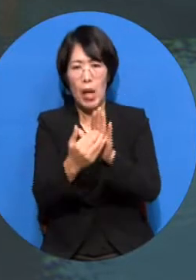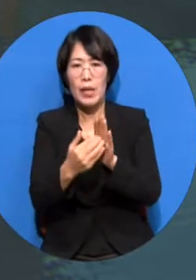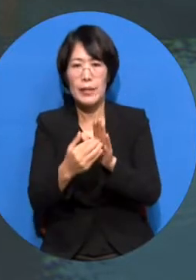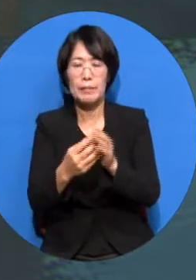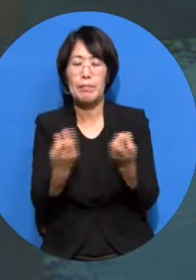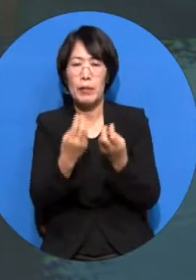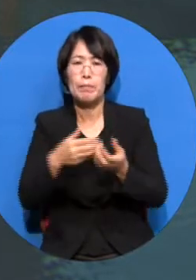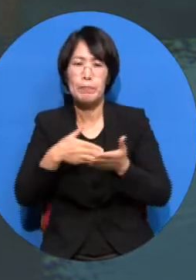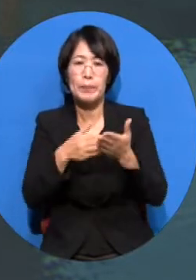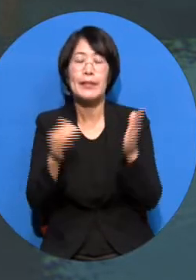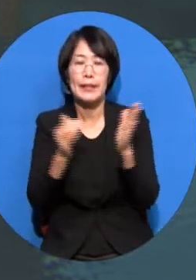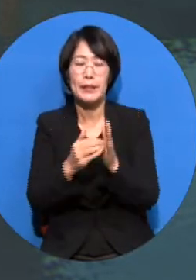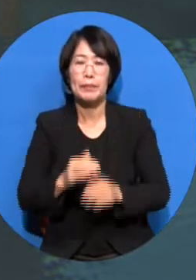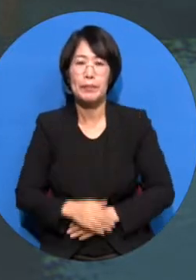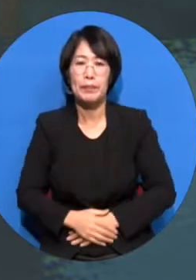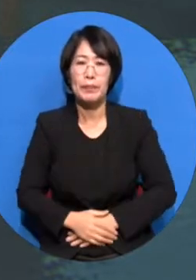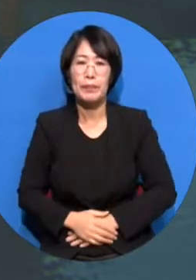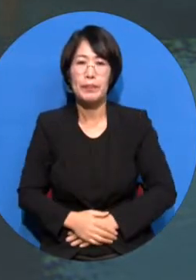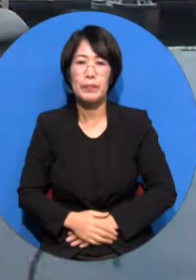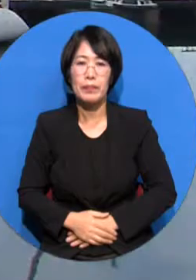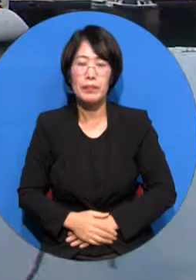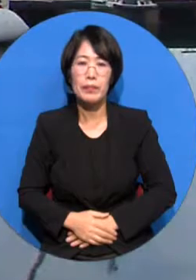국정감사 소식을 김한수 기자가 정리했습니다.